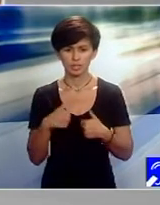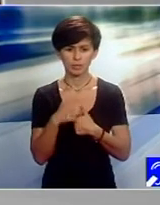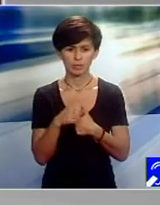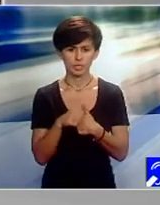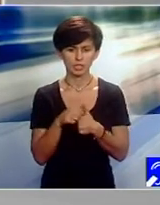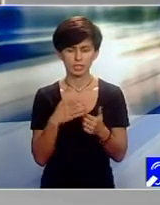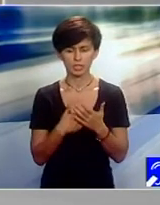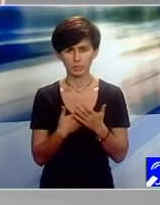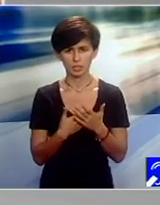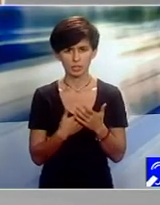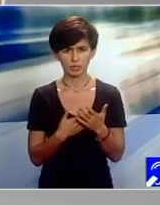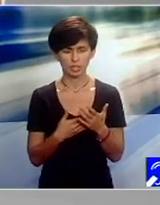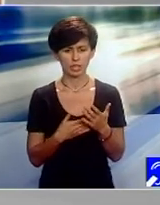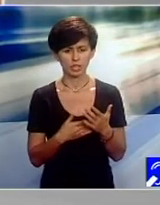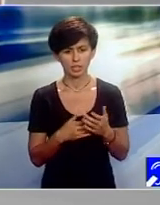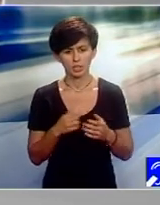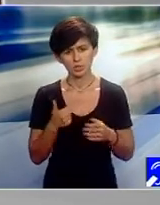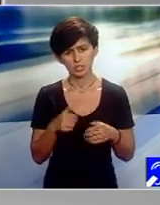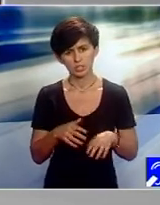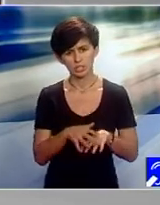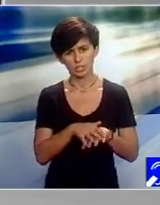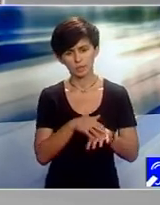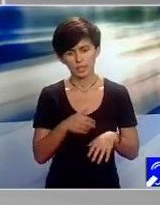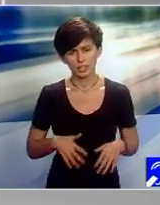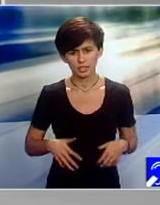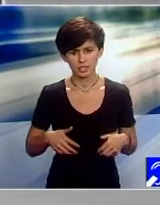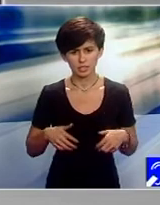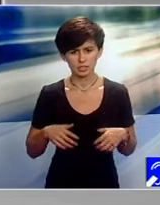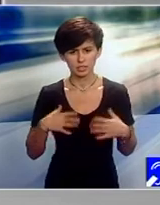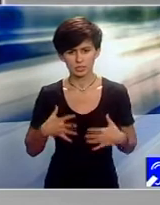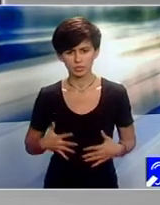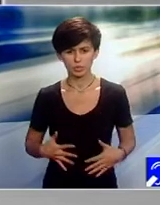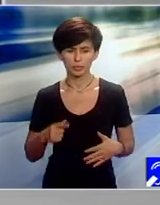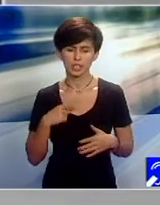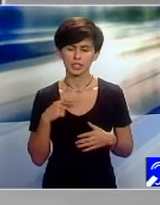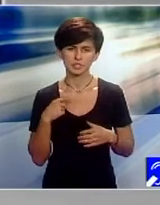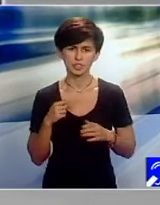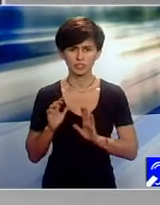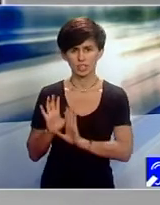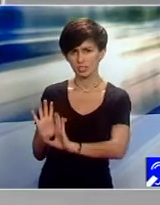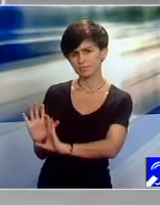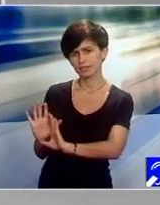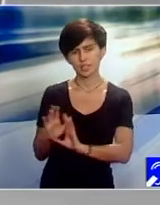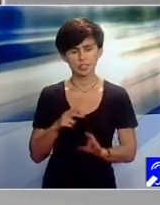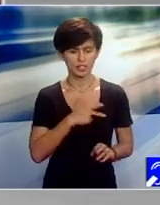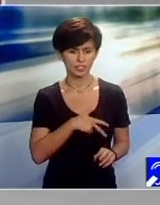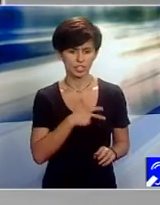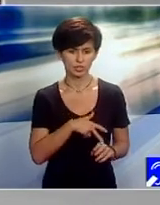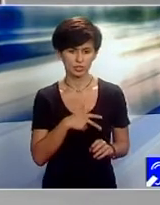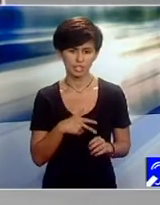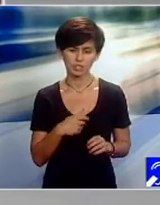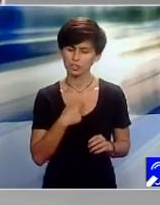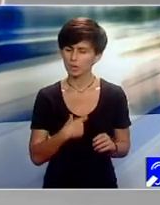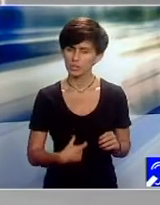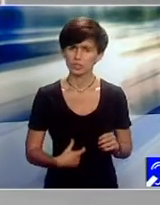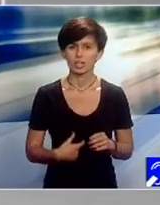dintre simptomele bolii Alzheimer este și retragerea socială, personalitatea socială este afectată și